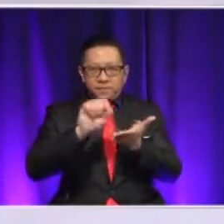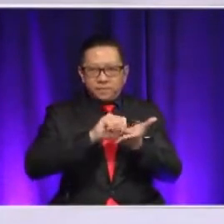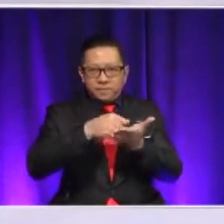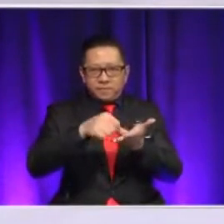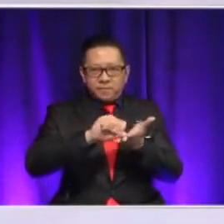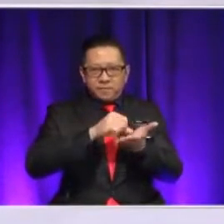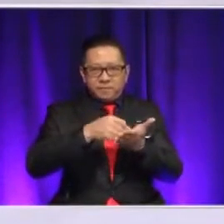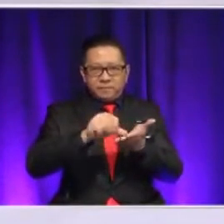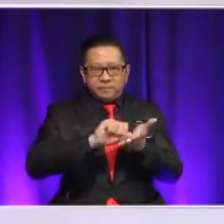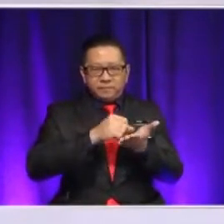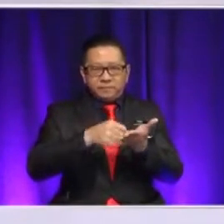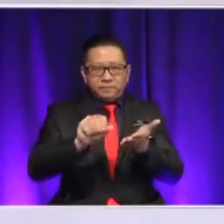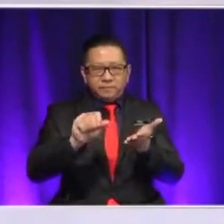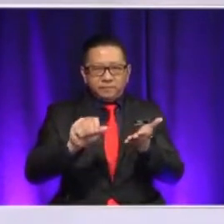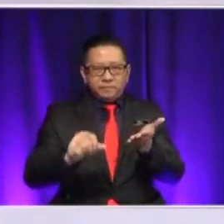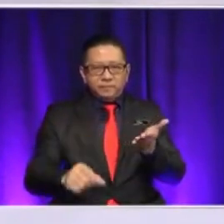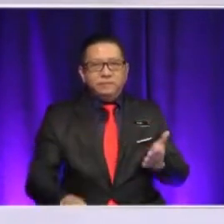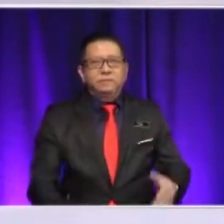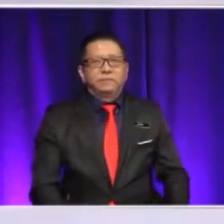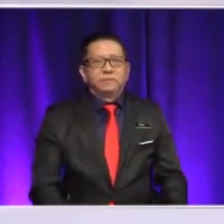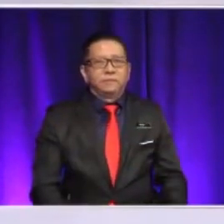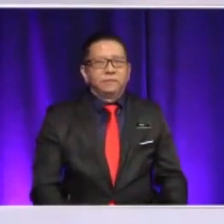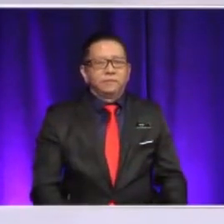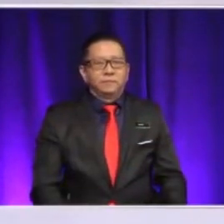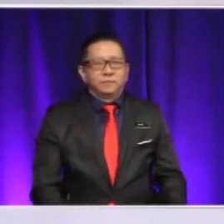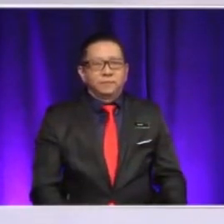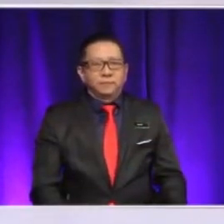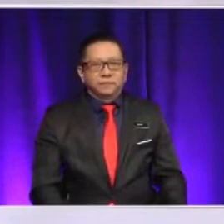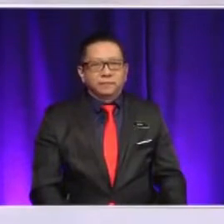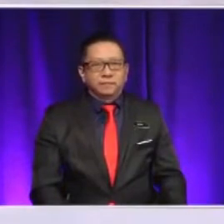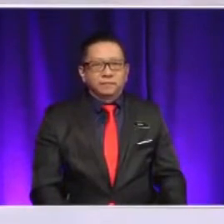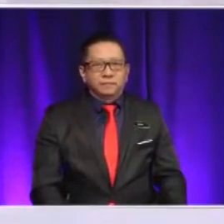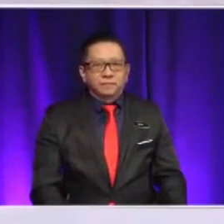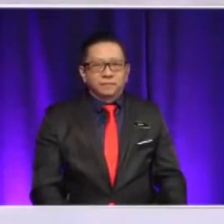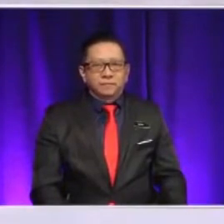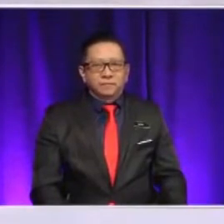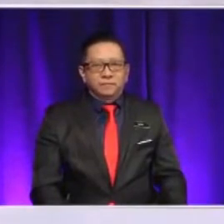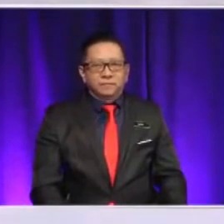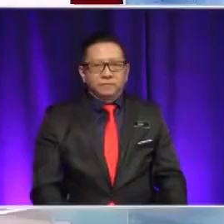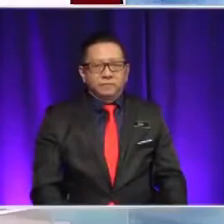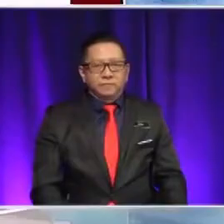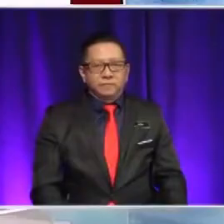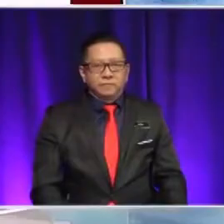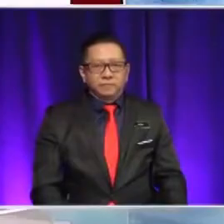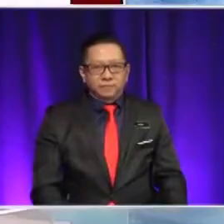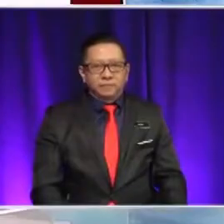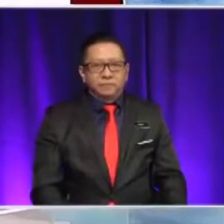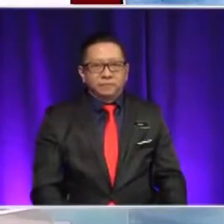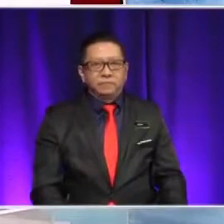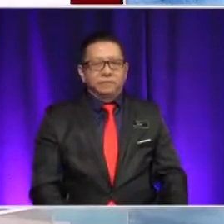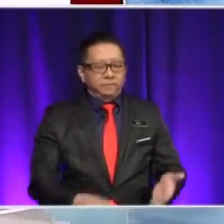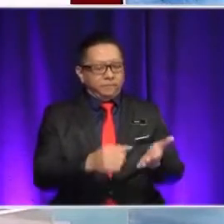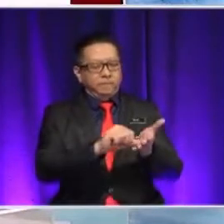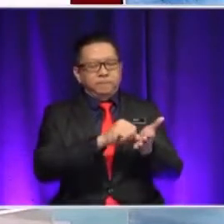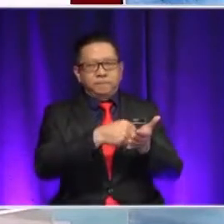aing Oke dah Suci Oke kita cuci sebenarnya kita data Kelurahan ambilnya lebih sebab wanita jahe betul